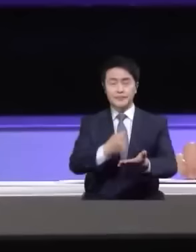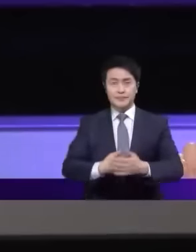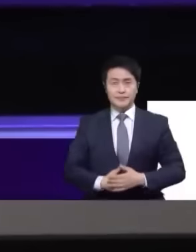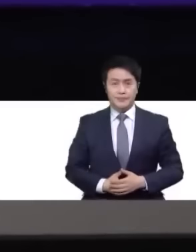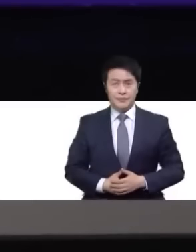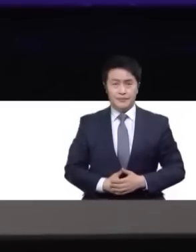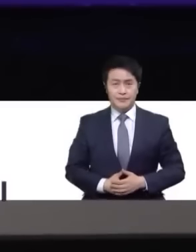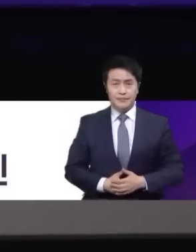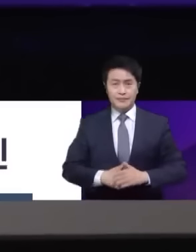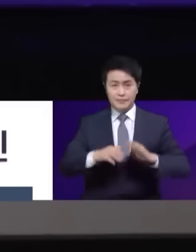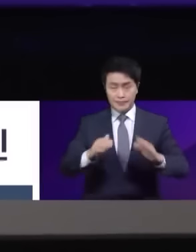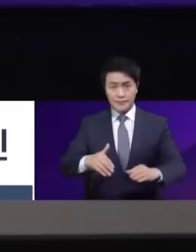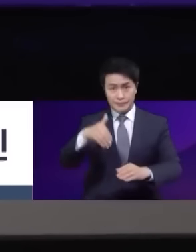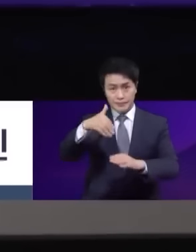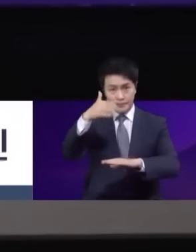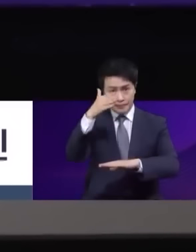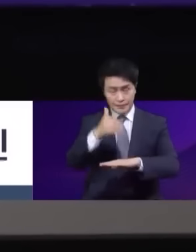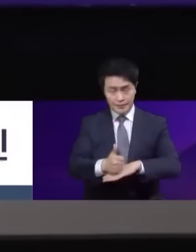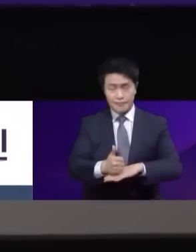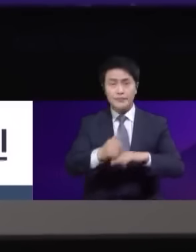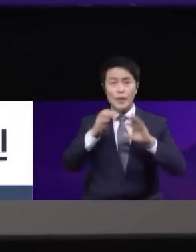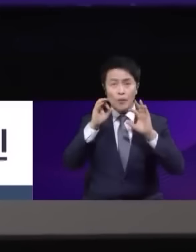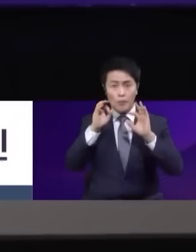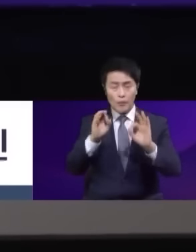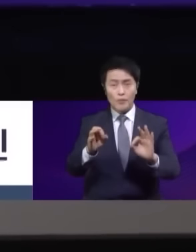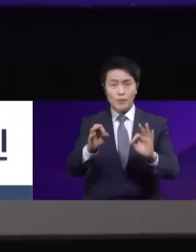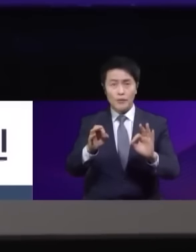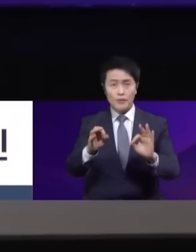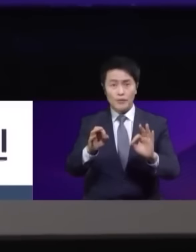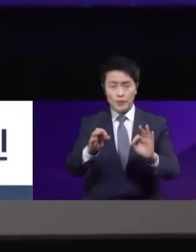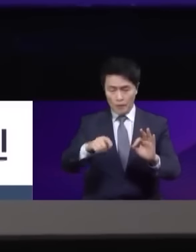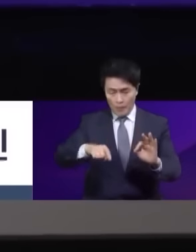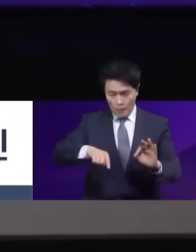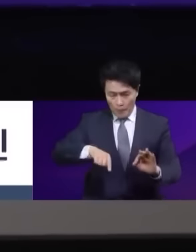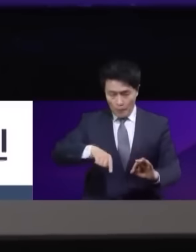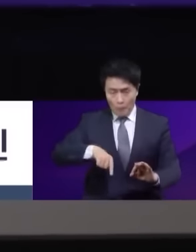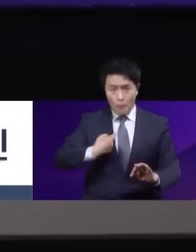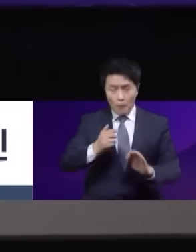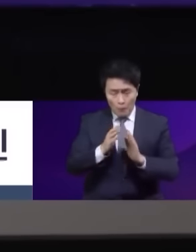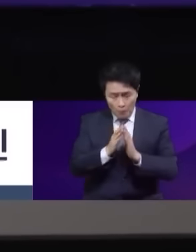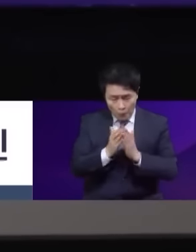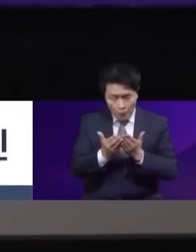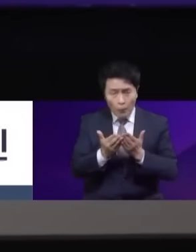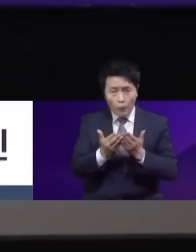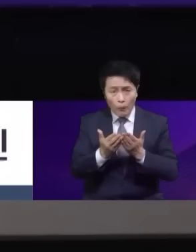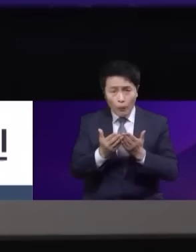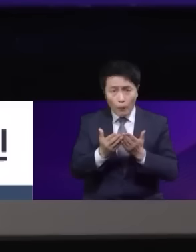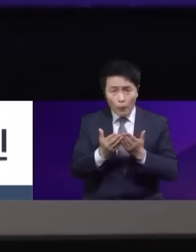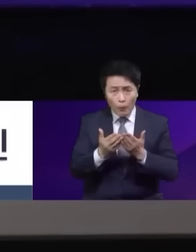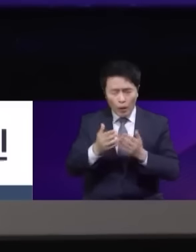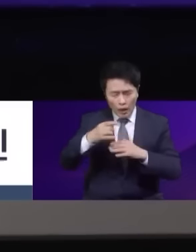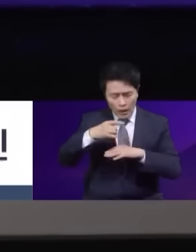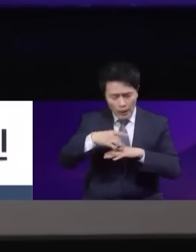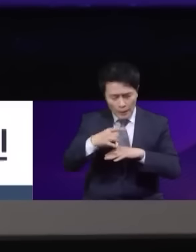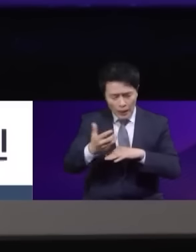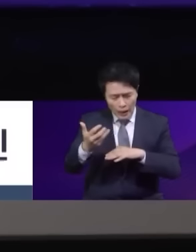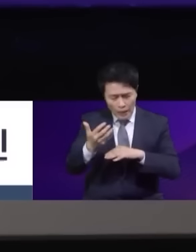보겠습니다. 이 선거 결과를 보면서 본인이 좀 뼈저리게 변화의 모습을